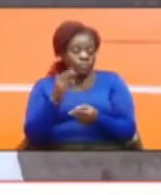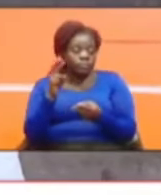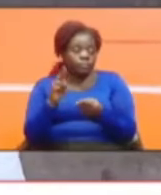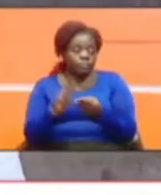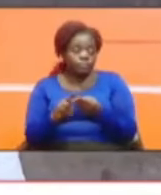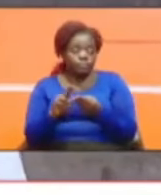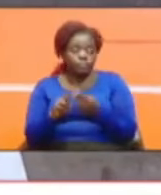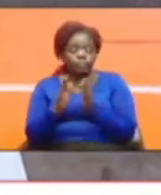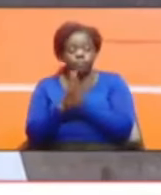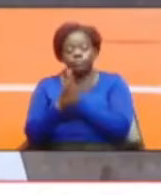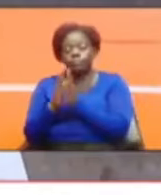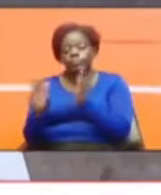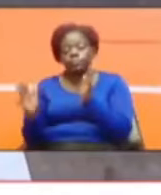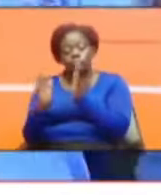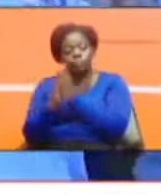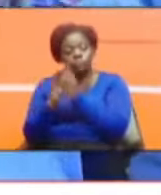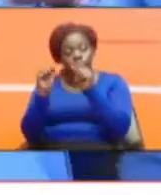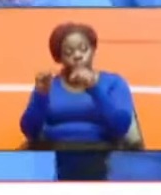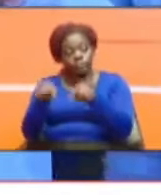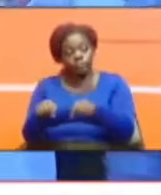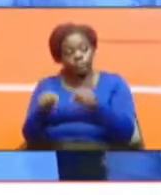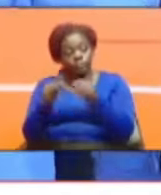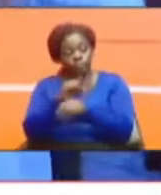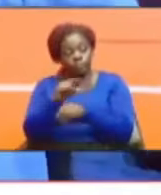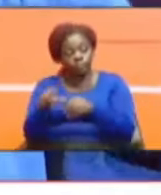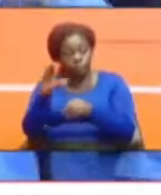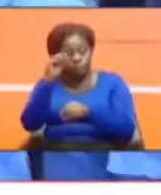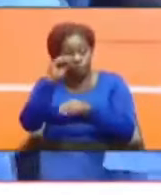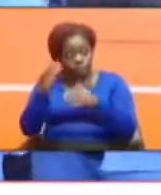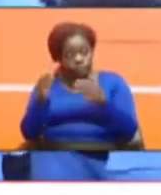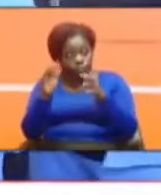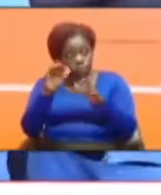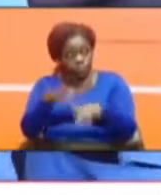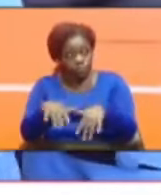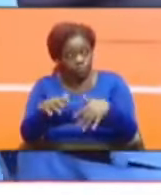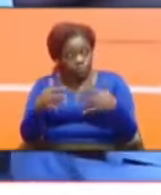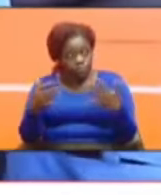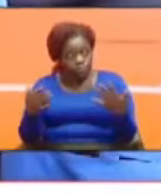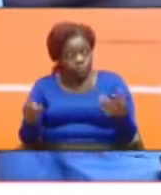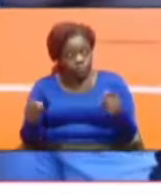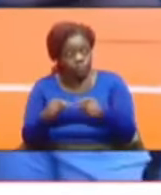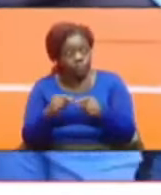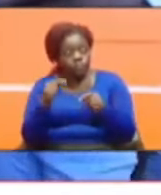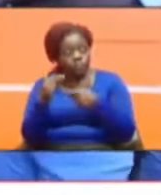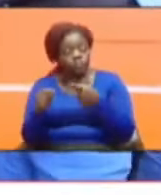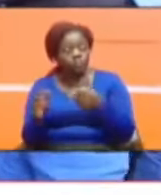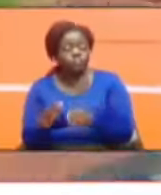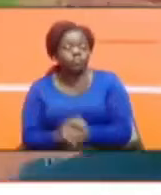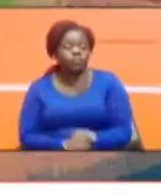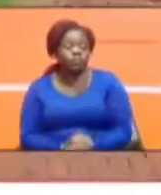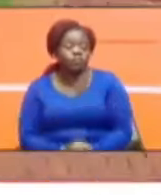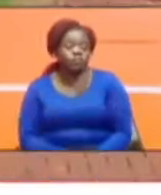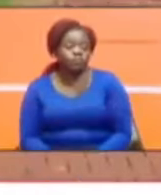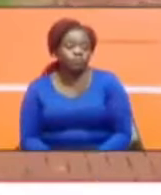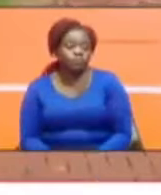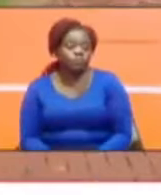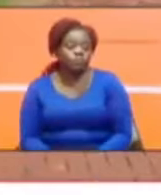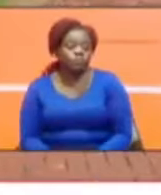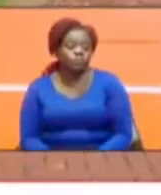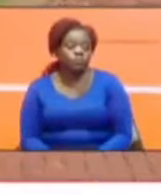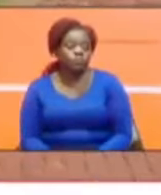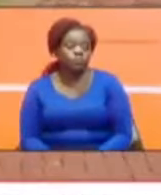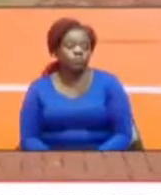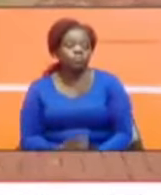Lwokutaano okutuuka ku Sunday ya wiiki eno. Bayiga ebyobulimi n'obulunzi era bitwalenga bizinensi.